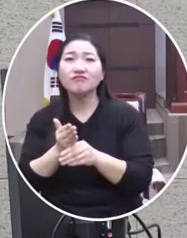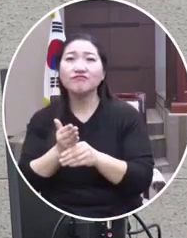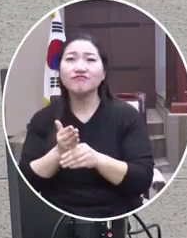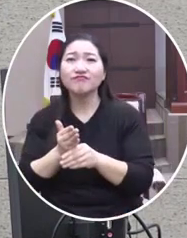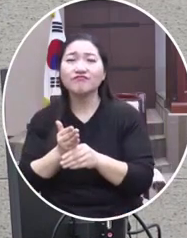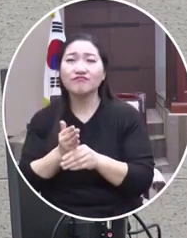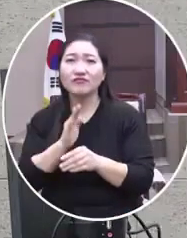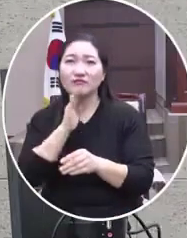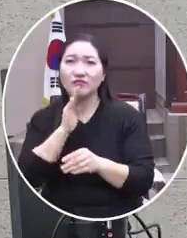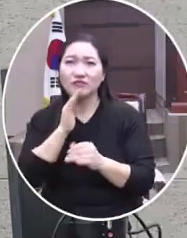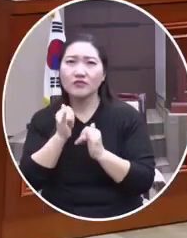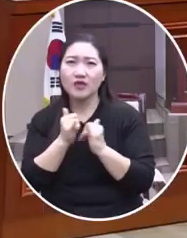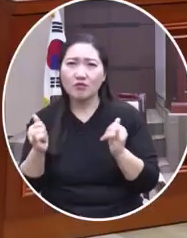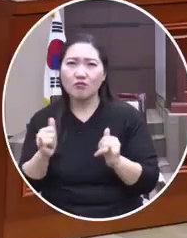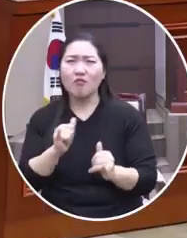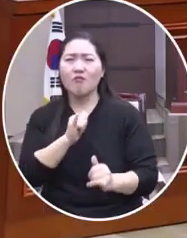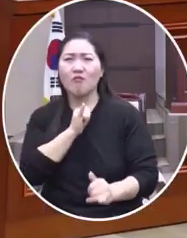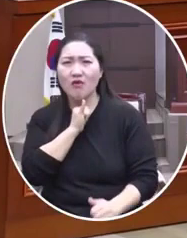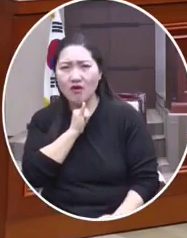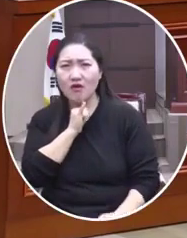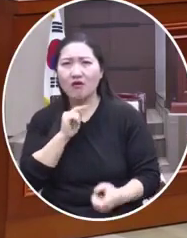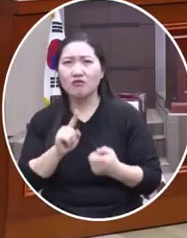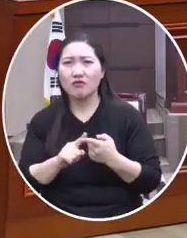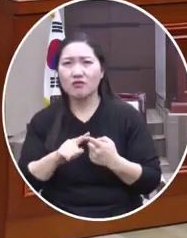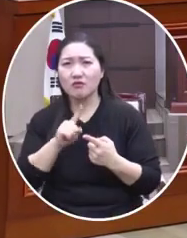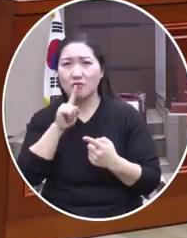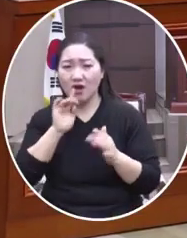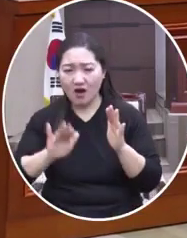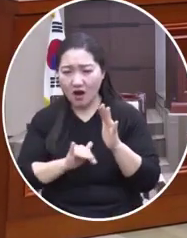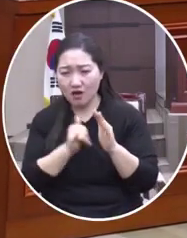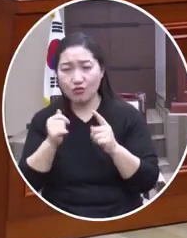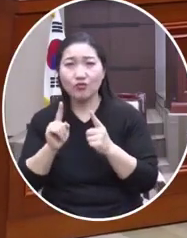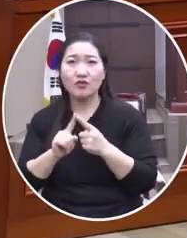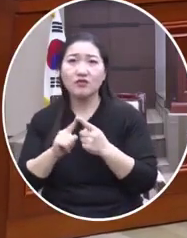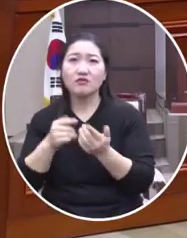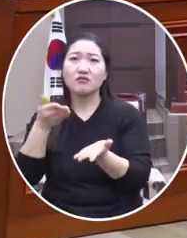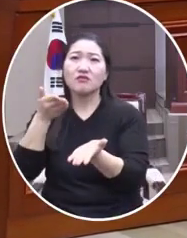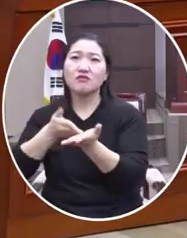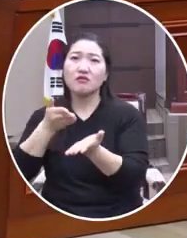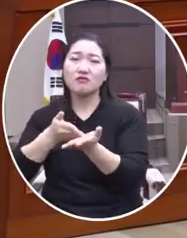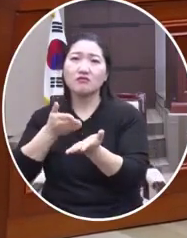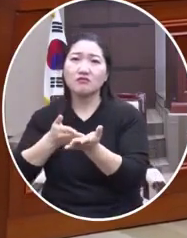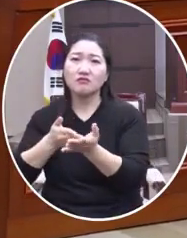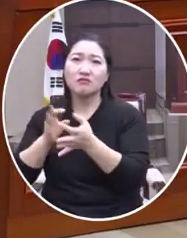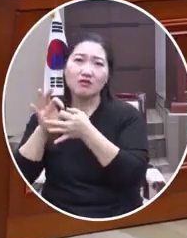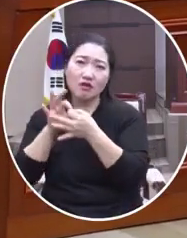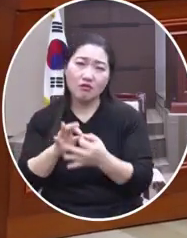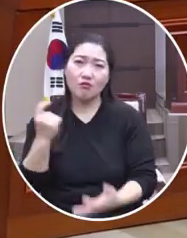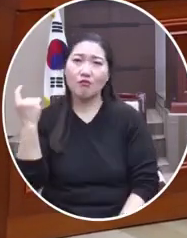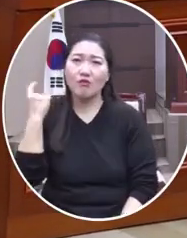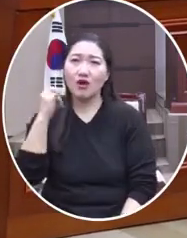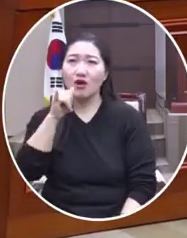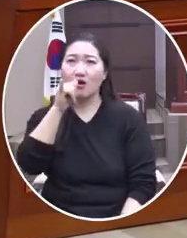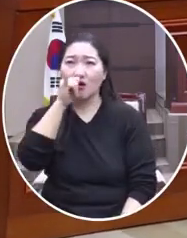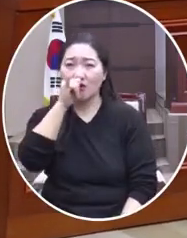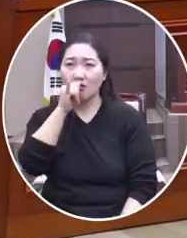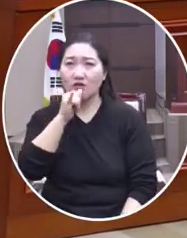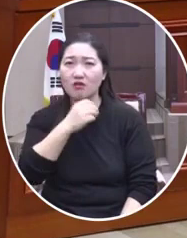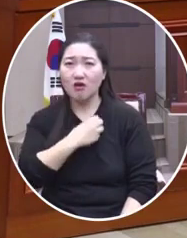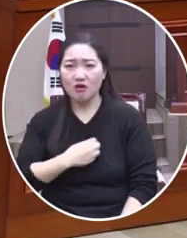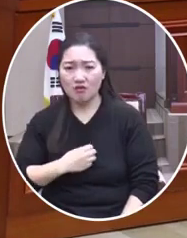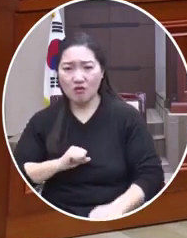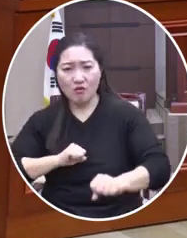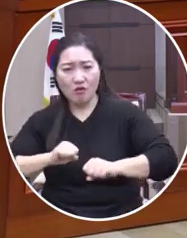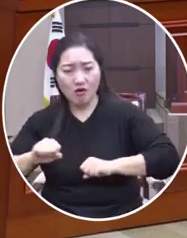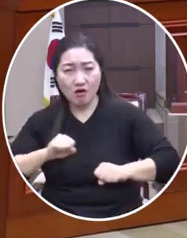생활고로 극단적인 선택을 하는 일가족에 대한 뉴스가 끊이지 않고 있으며 의정 활동